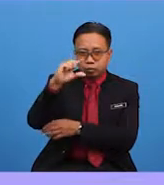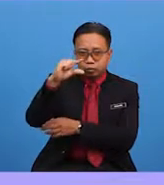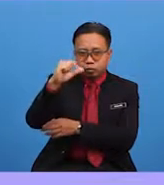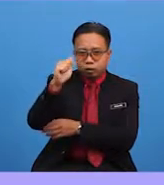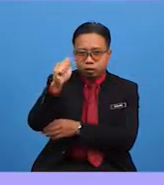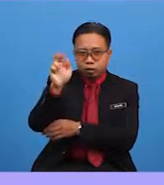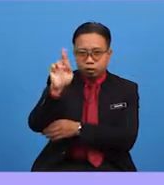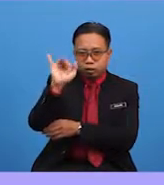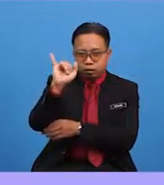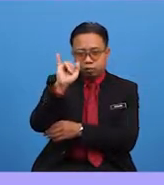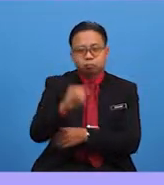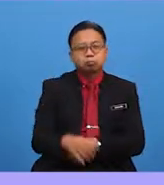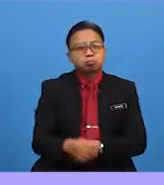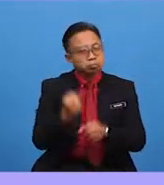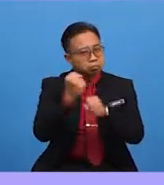pramugari.